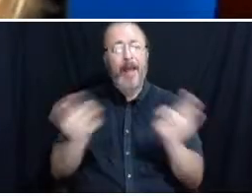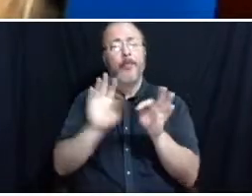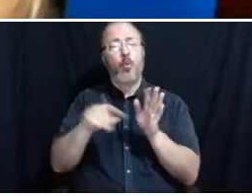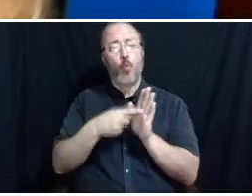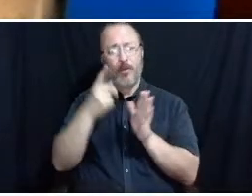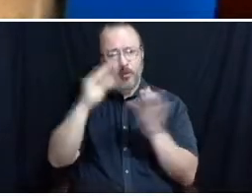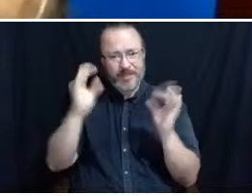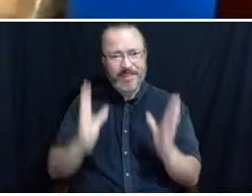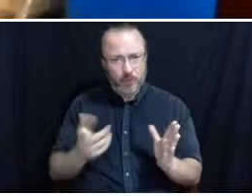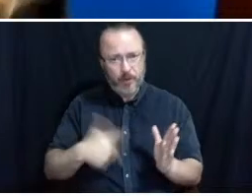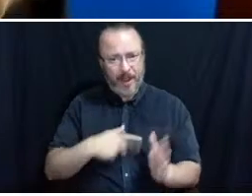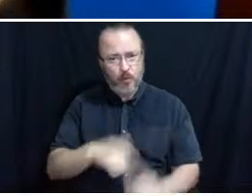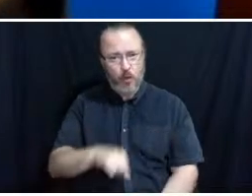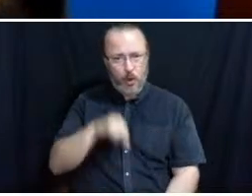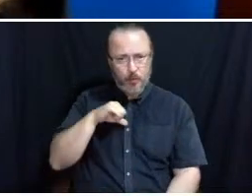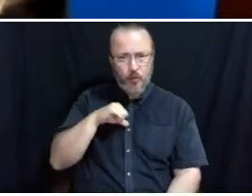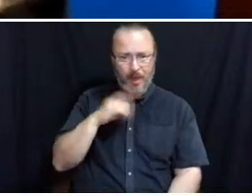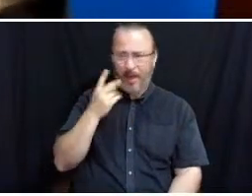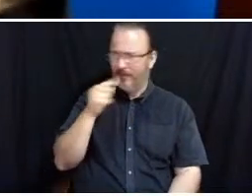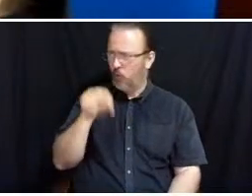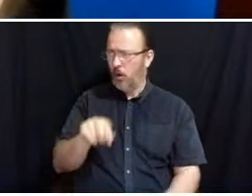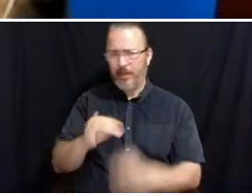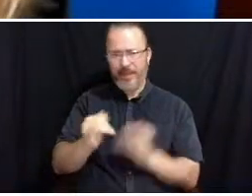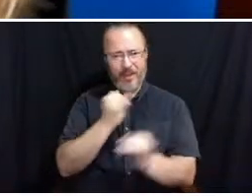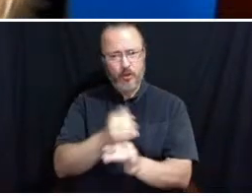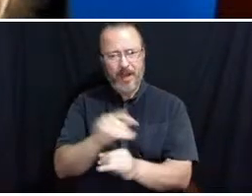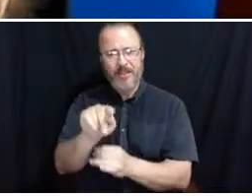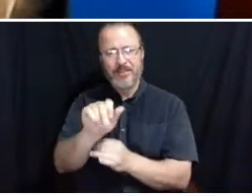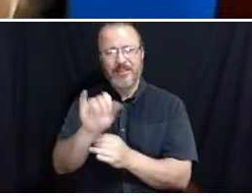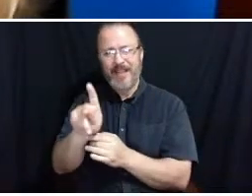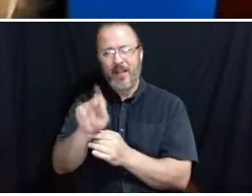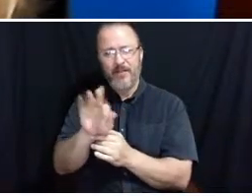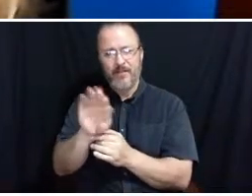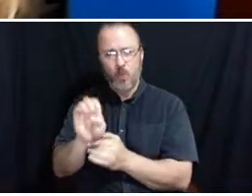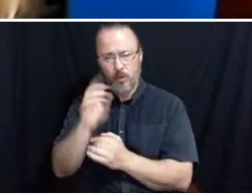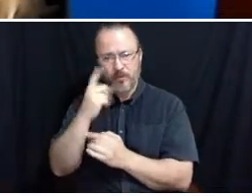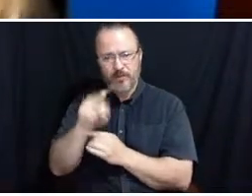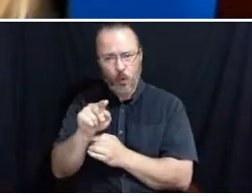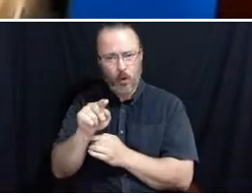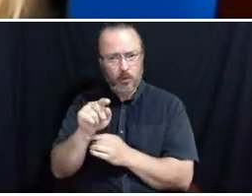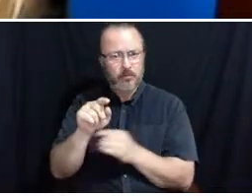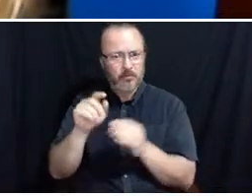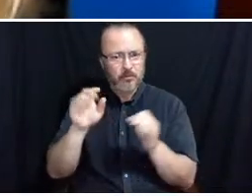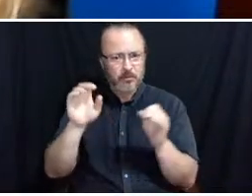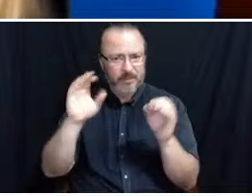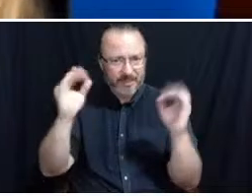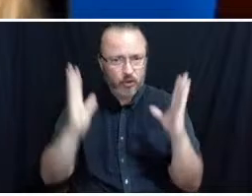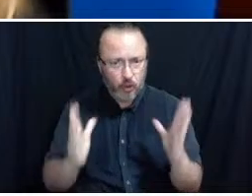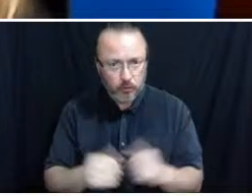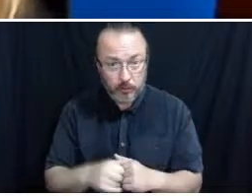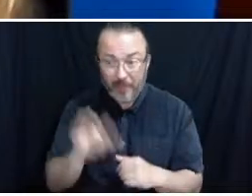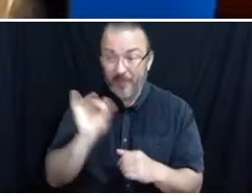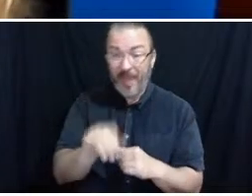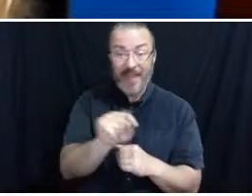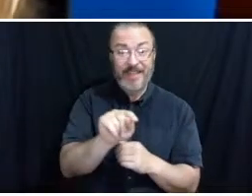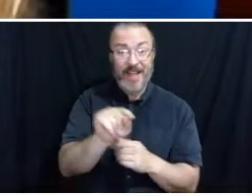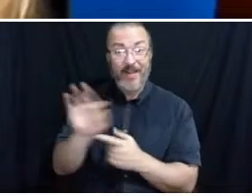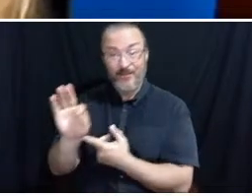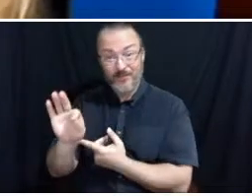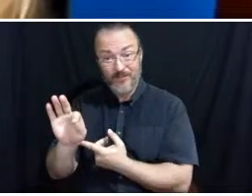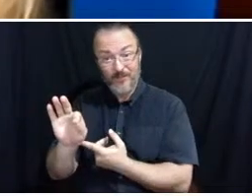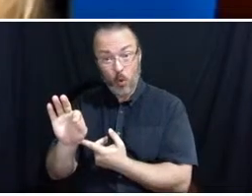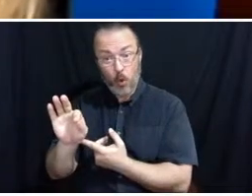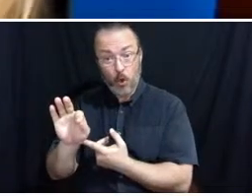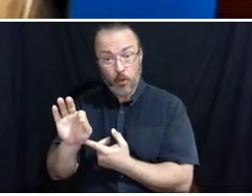d'accueillir le secrétariat de l'équipe spéciale internationale sur les enseignants pour l'éducation 2030. L'équipe spéciale a récemment lancé un appel à